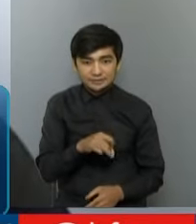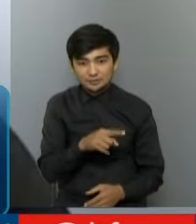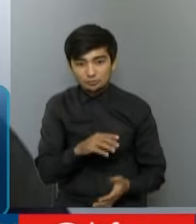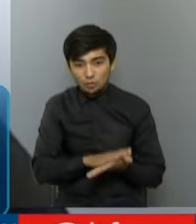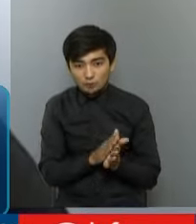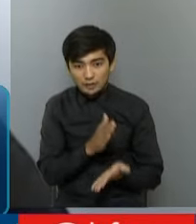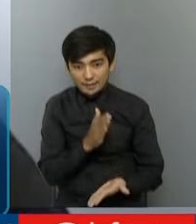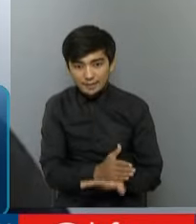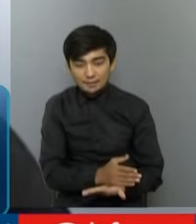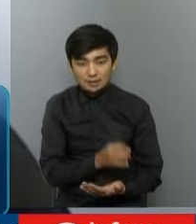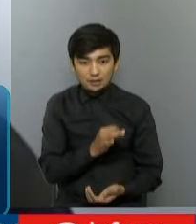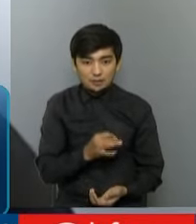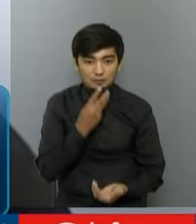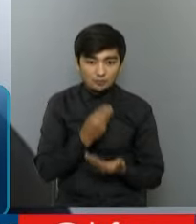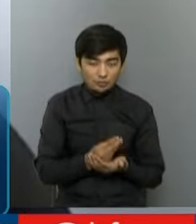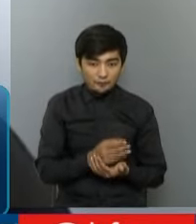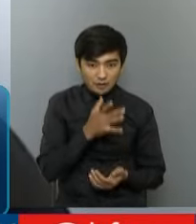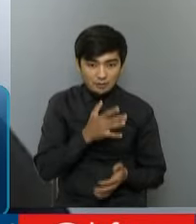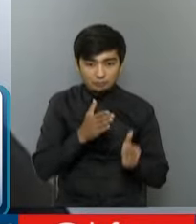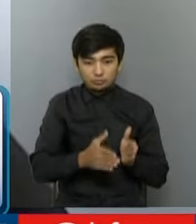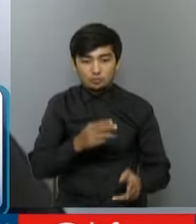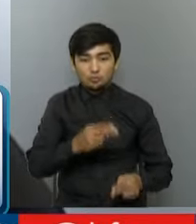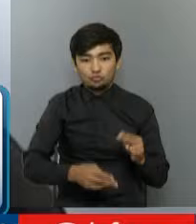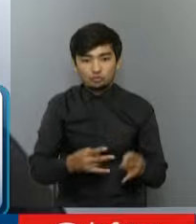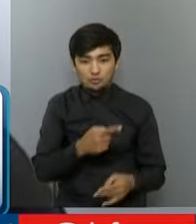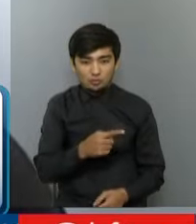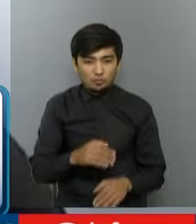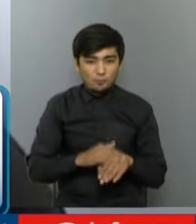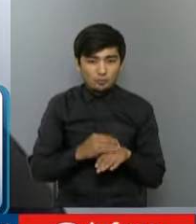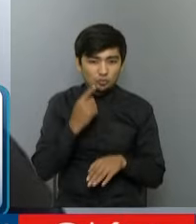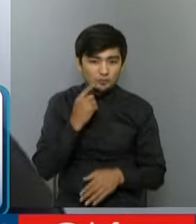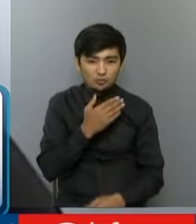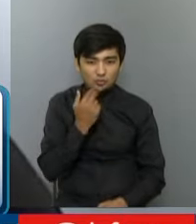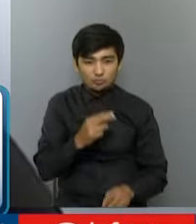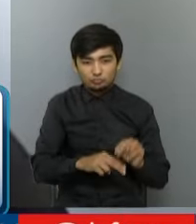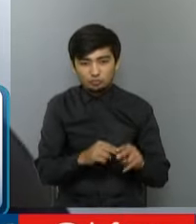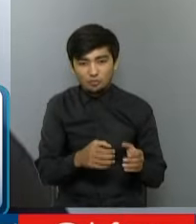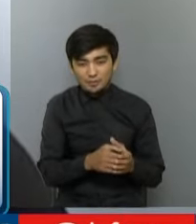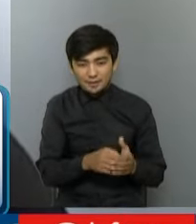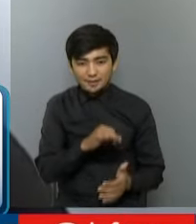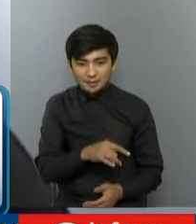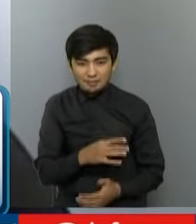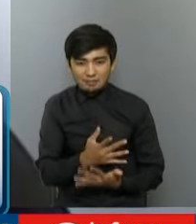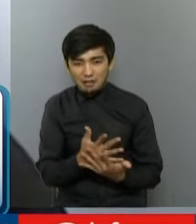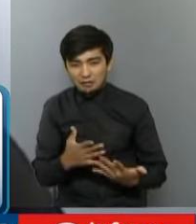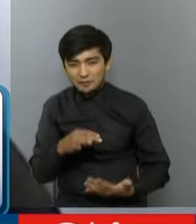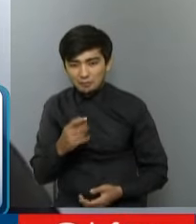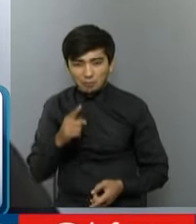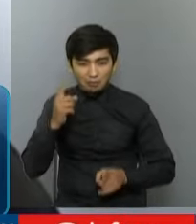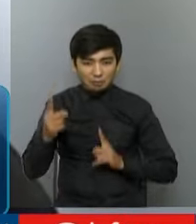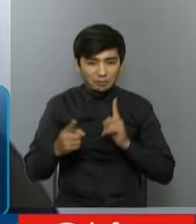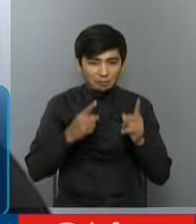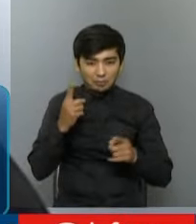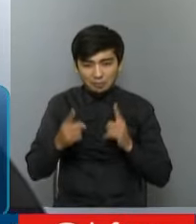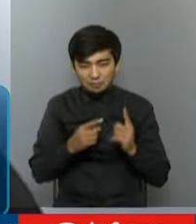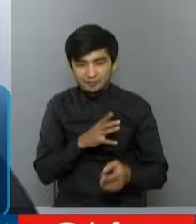долевое строительство по сути своей. Но недобросовестные застройщики, они это маскируют под разные виды